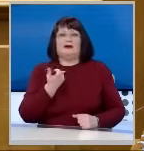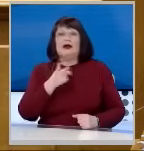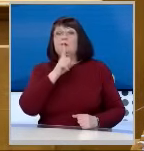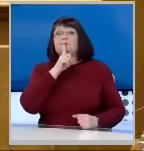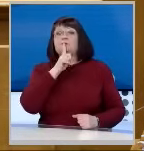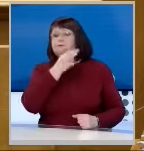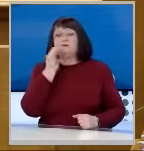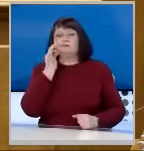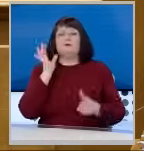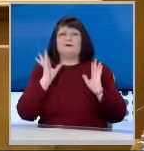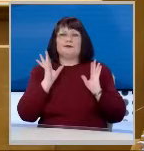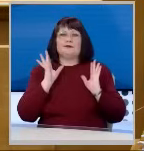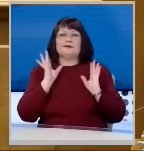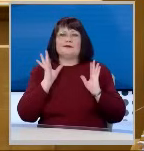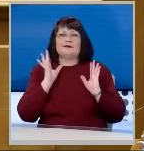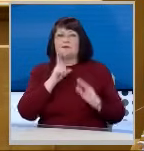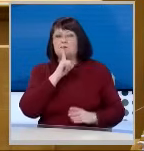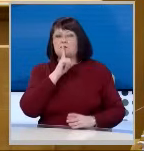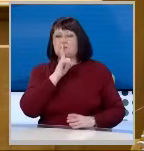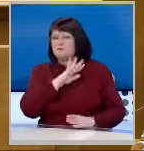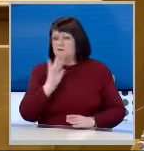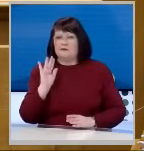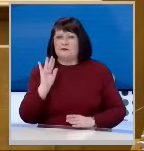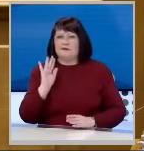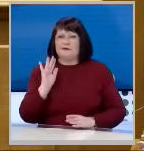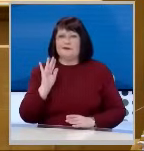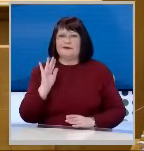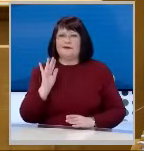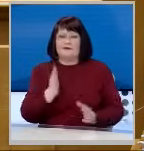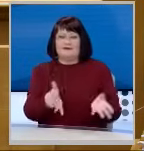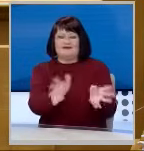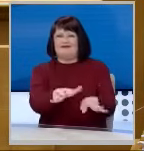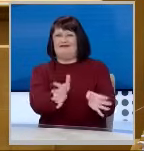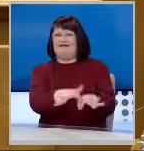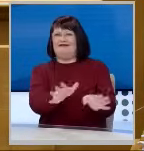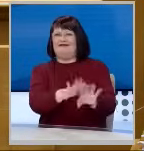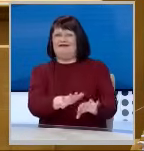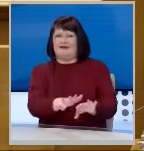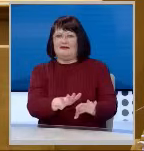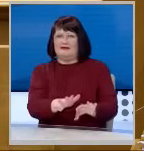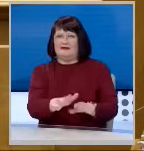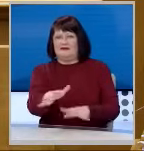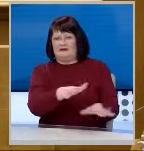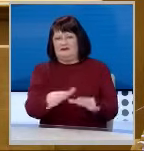λέγατε και τα παρασιωπώ τε τα